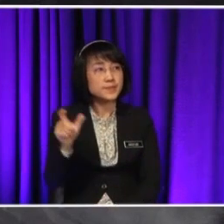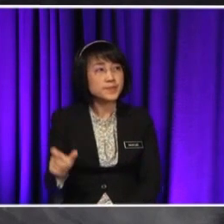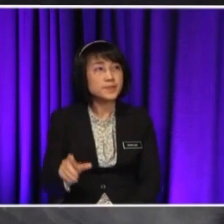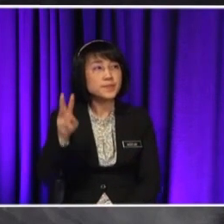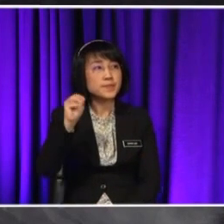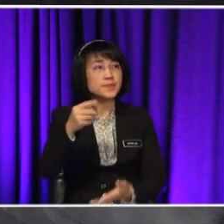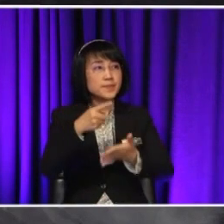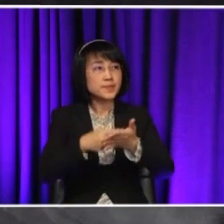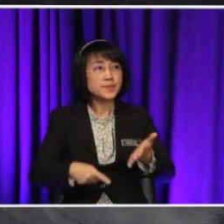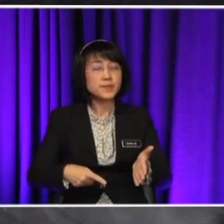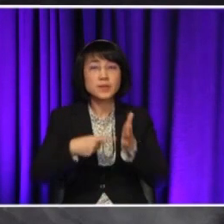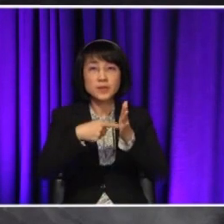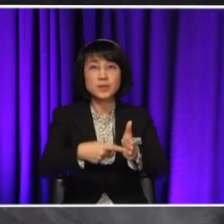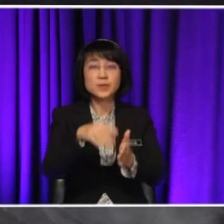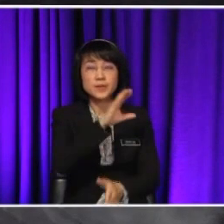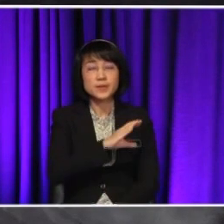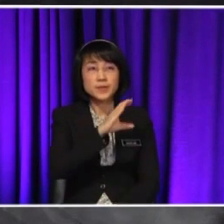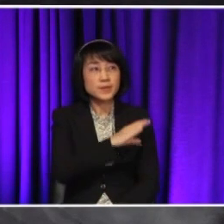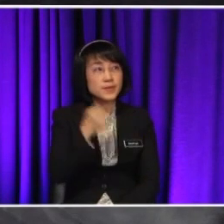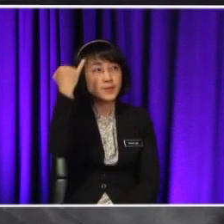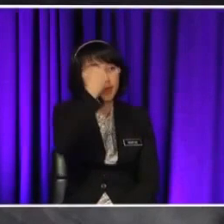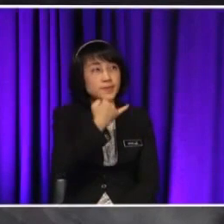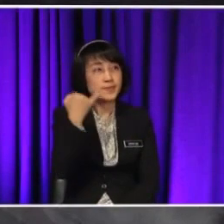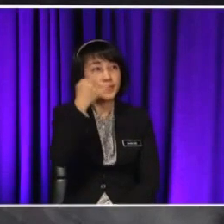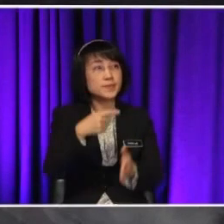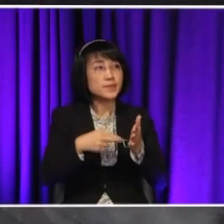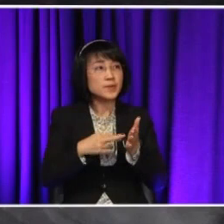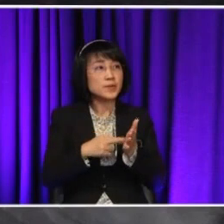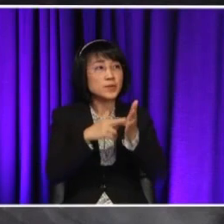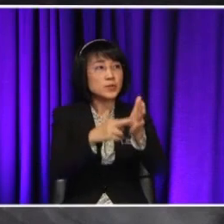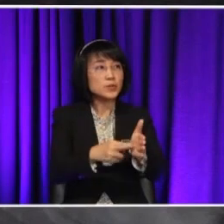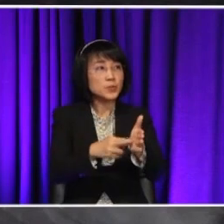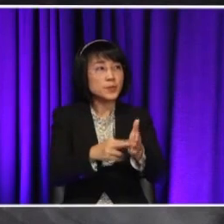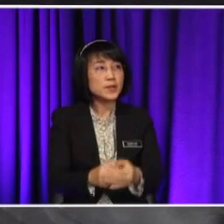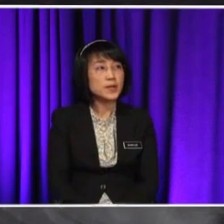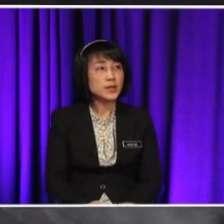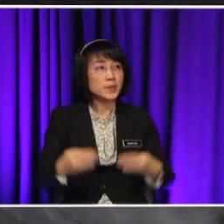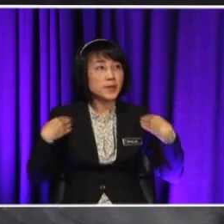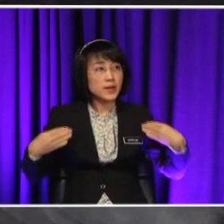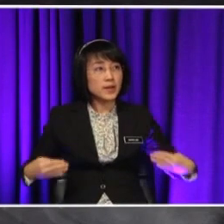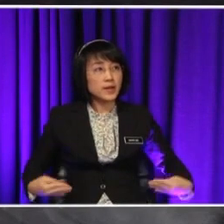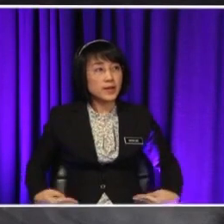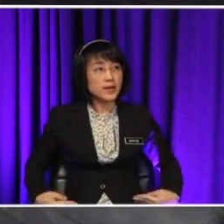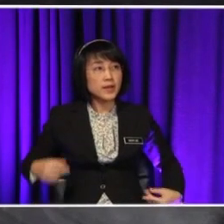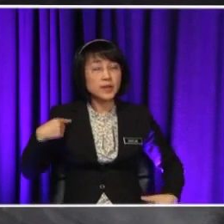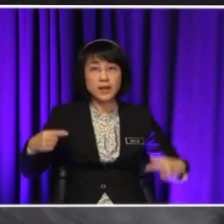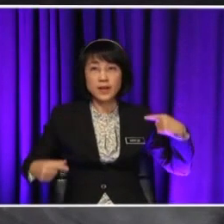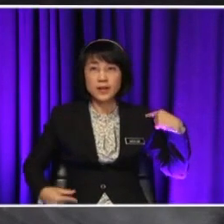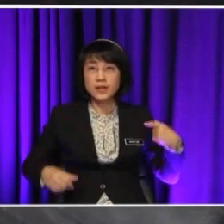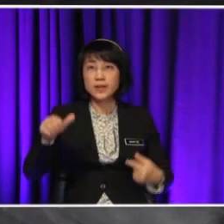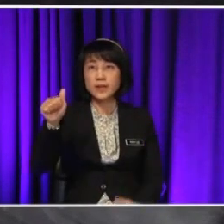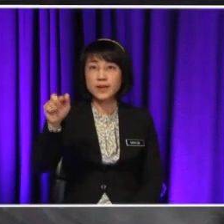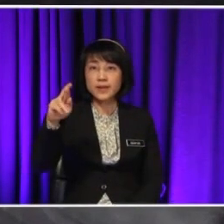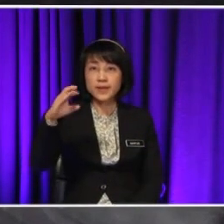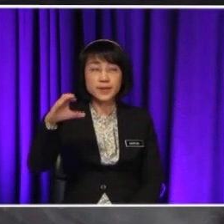ialah memaparkan ciri-ciri keindahan yang merujuk kepada badan dan gaya arca tersebut. Okey, sebagai contoh gambar arca di